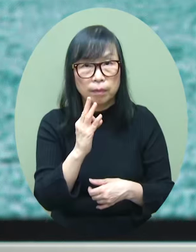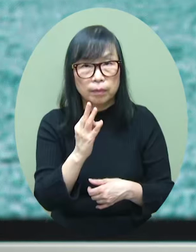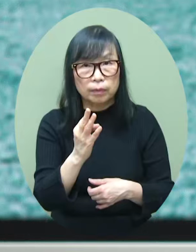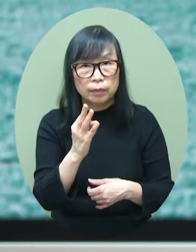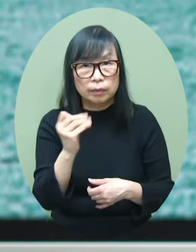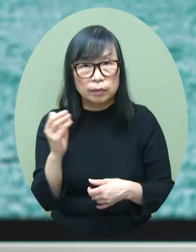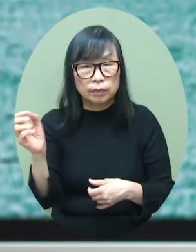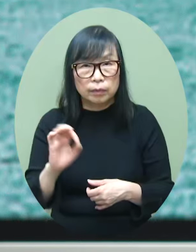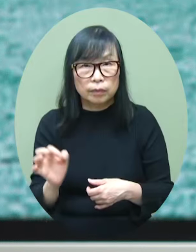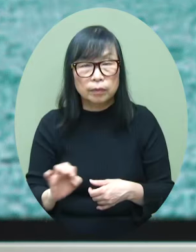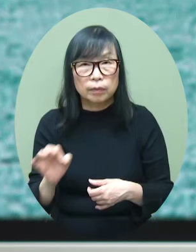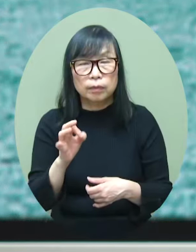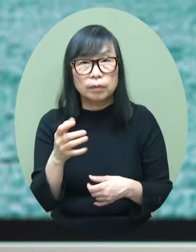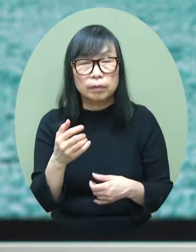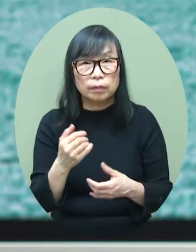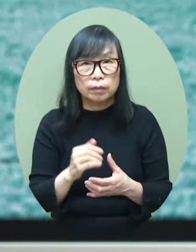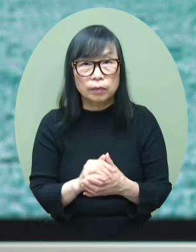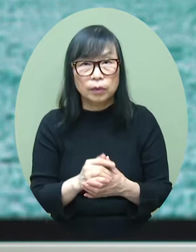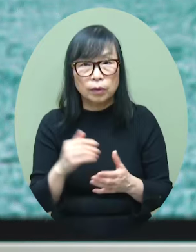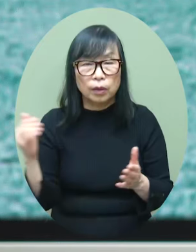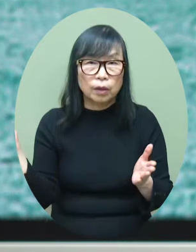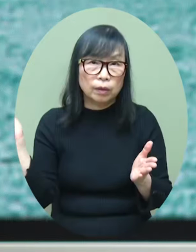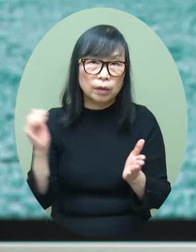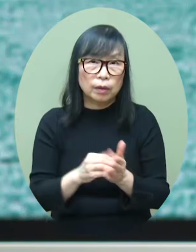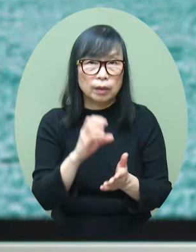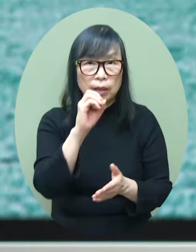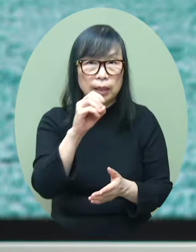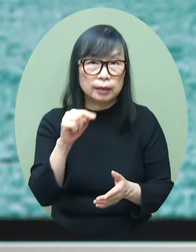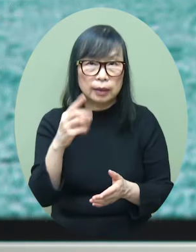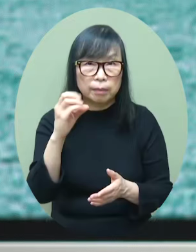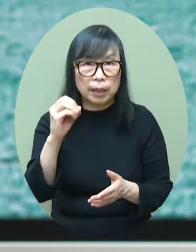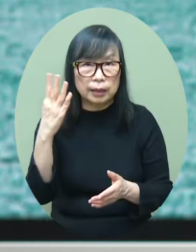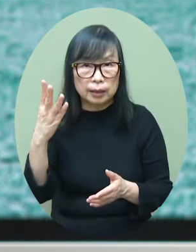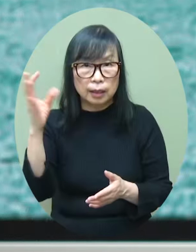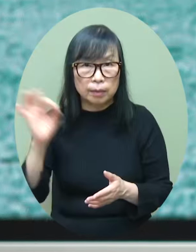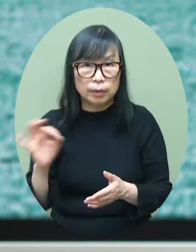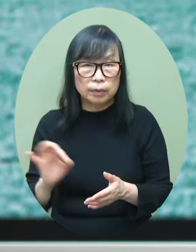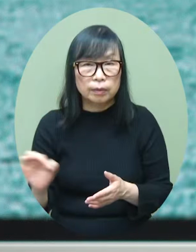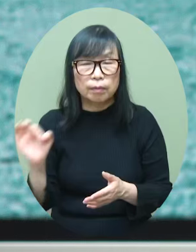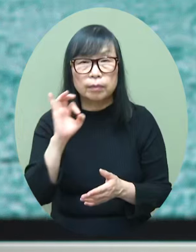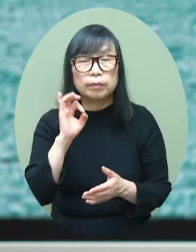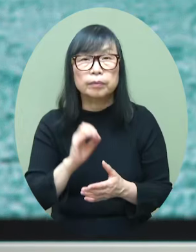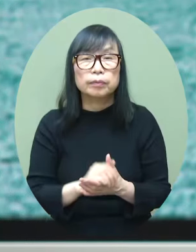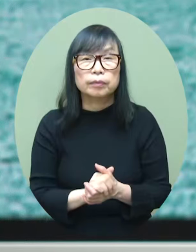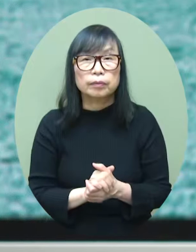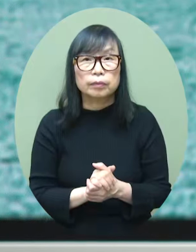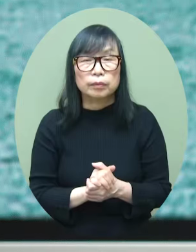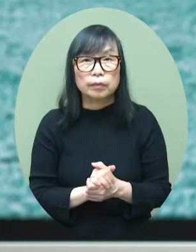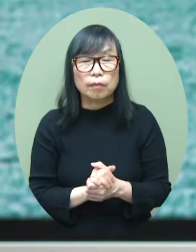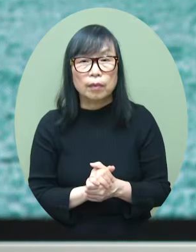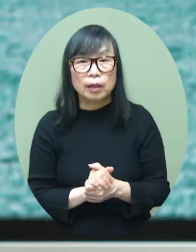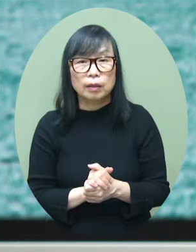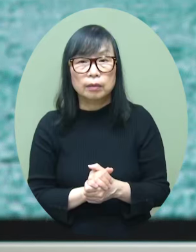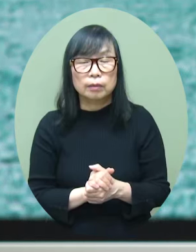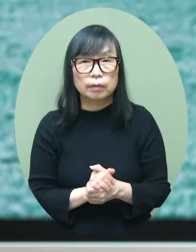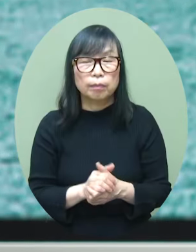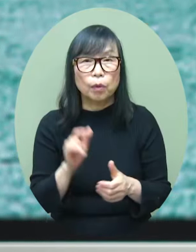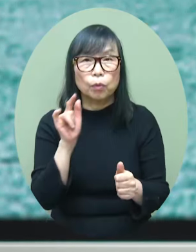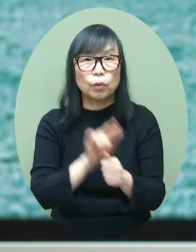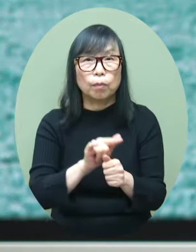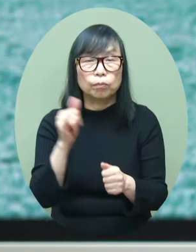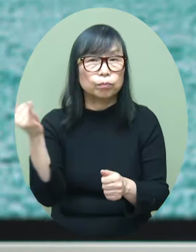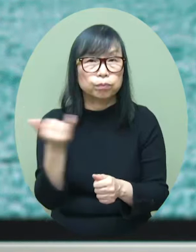粗死亡率啦，就係、是、去到0.04%嚇，0.04%。咁所以係更加保護力高